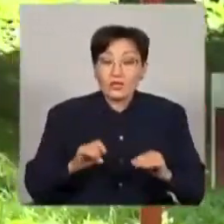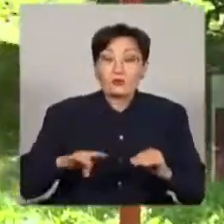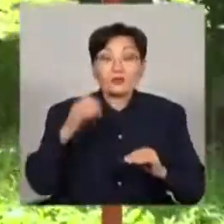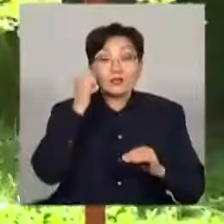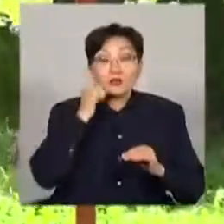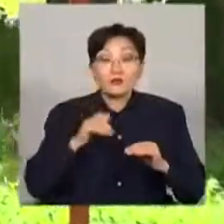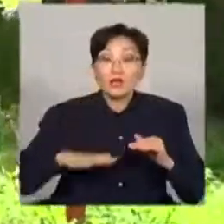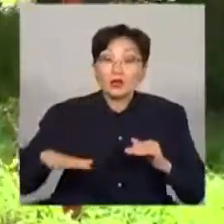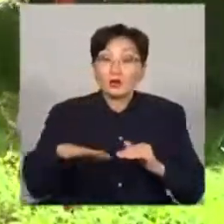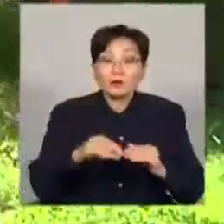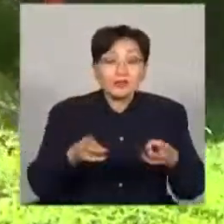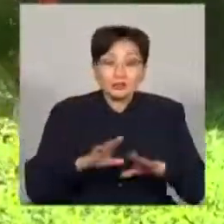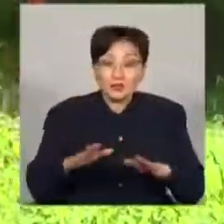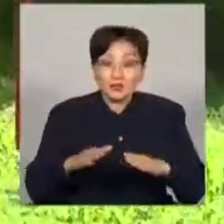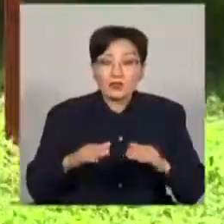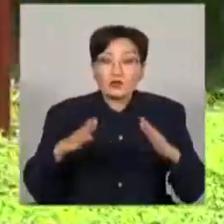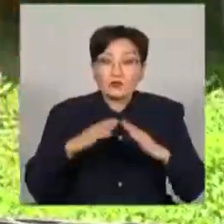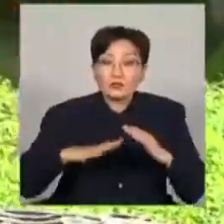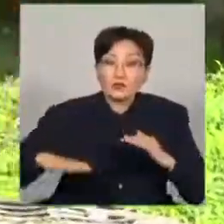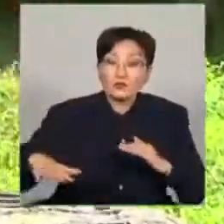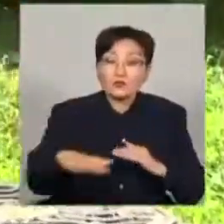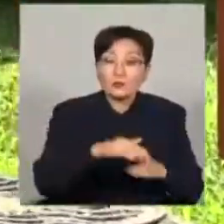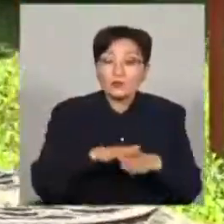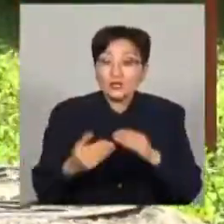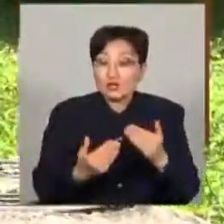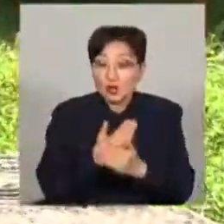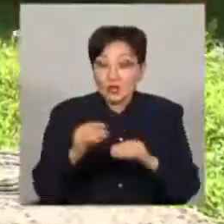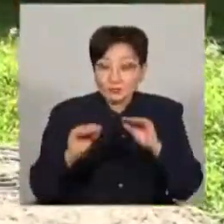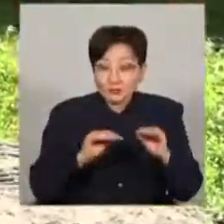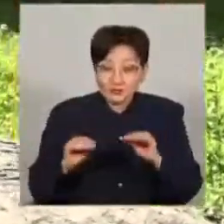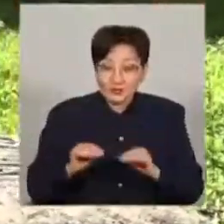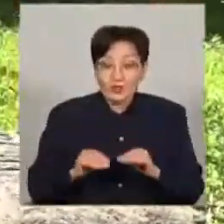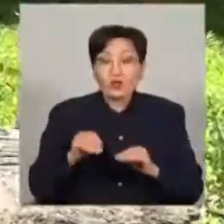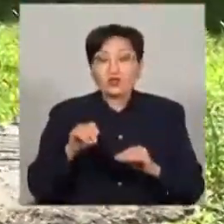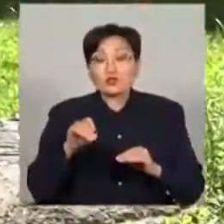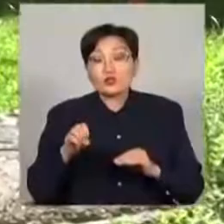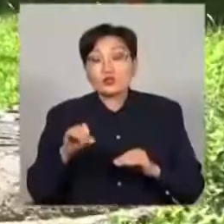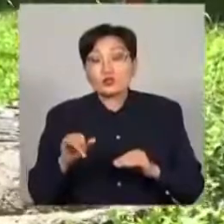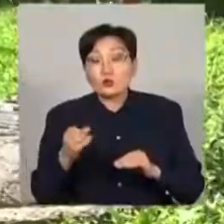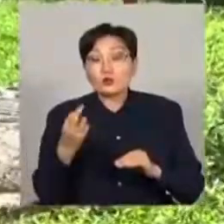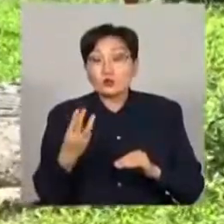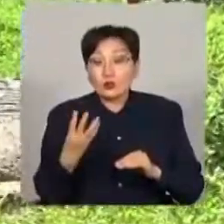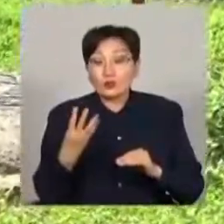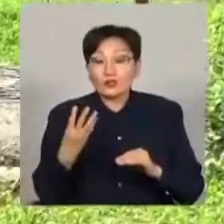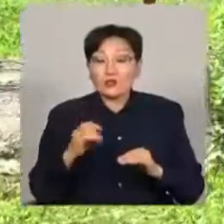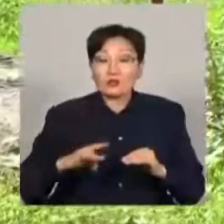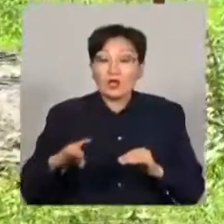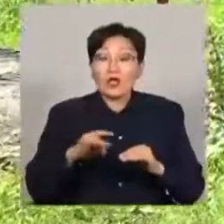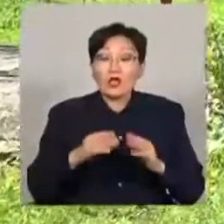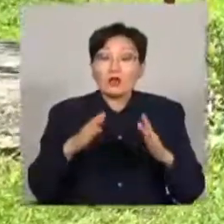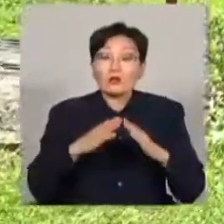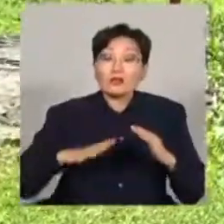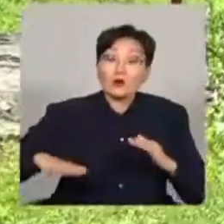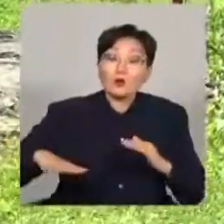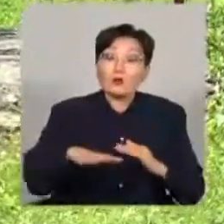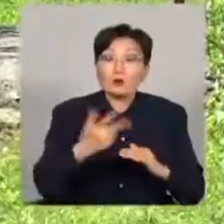ескірген аула қалмайды. Яғни есік алдындағы алаңқайлар толық жаңарады. Мәселен, 704 ықшам ауданындағы мына аула 30 жылдан